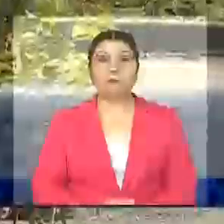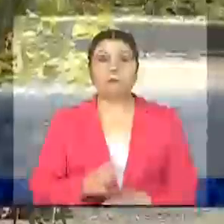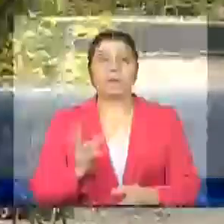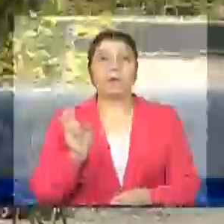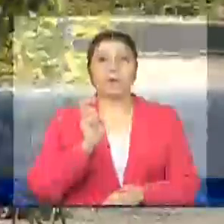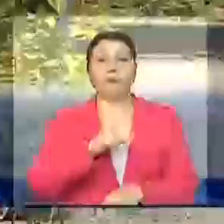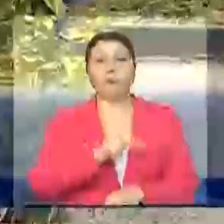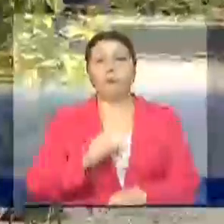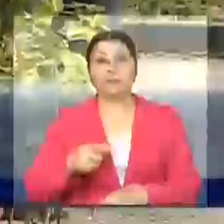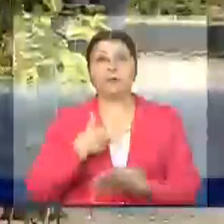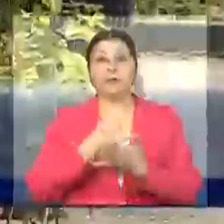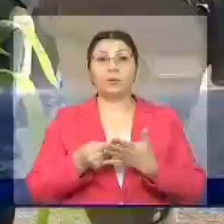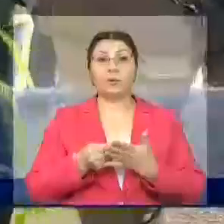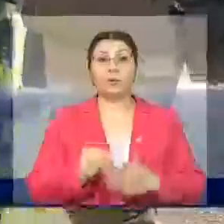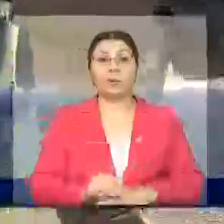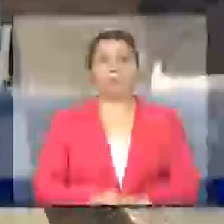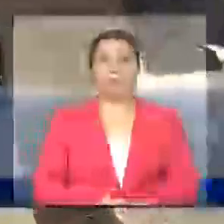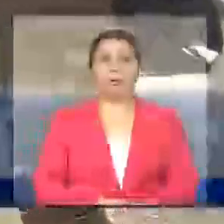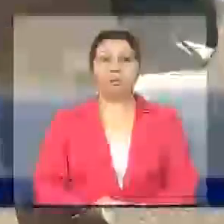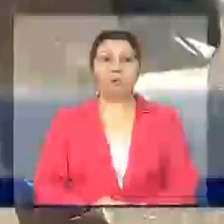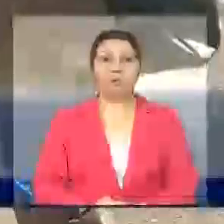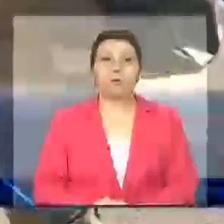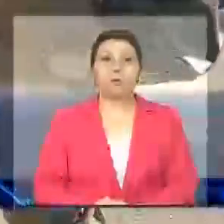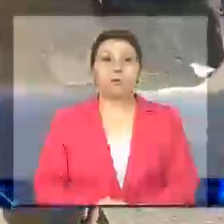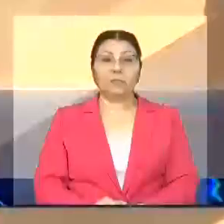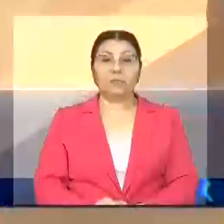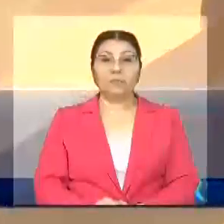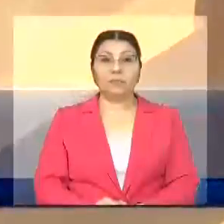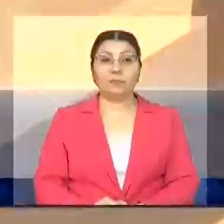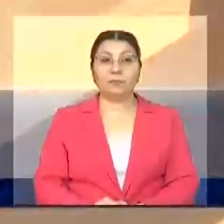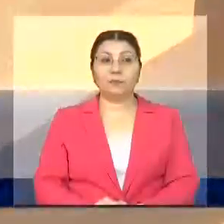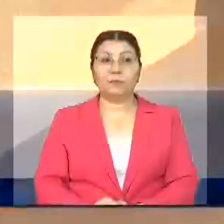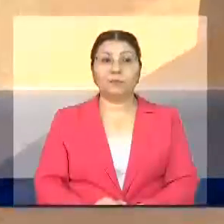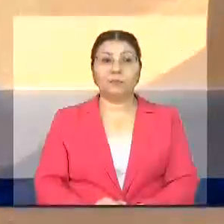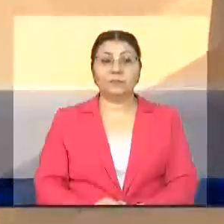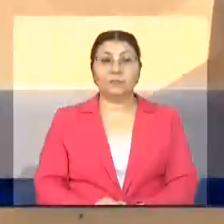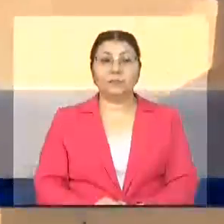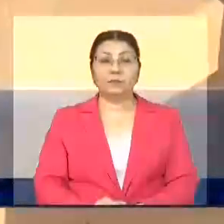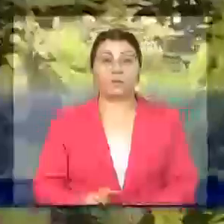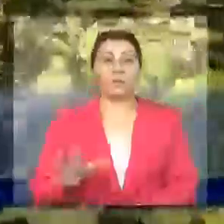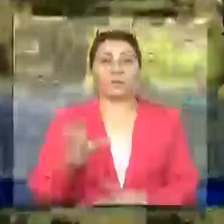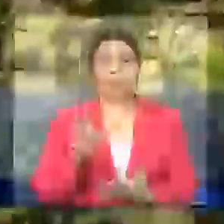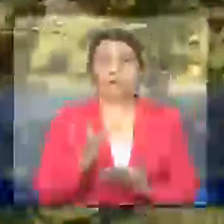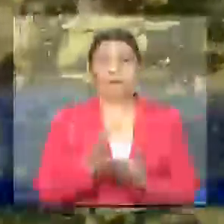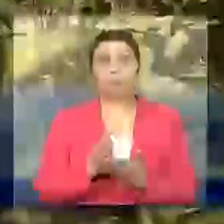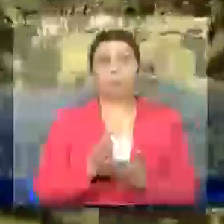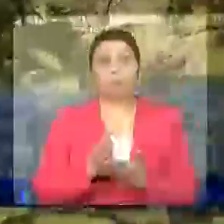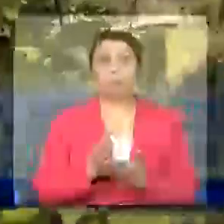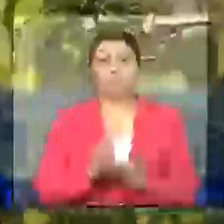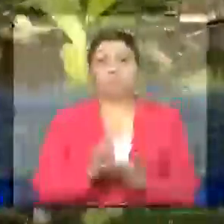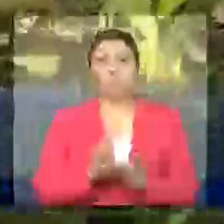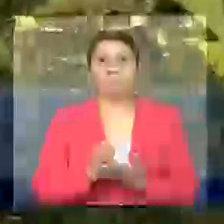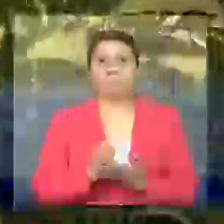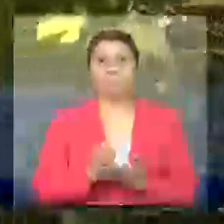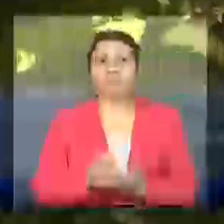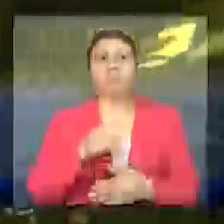приходят люди, покупают, те, кто занимается именно садоводческими, значит, развитием